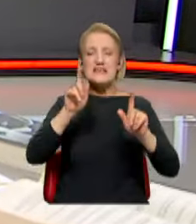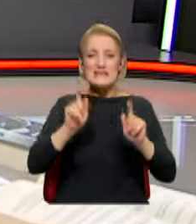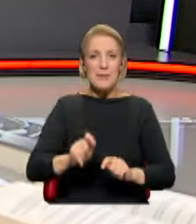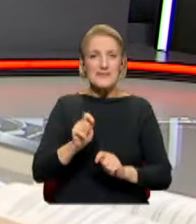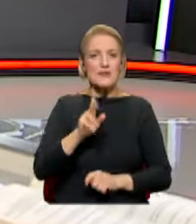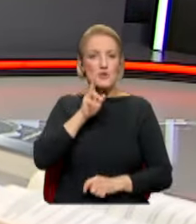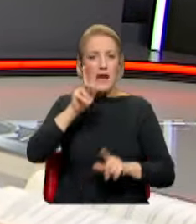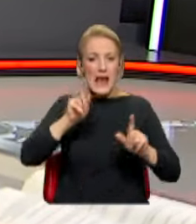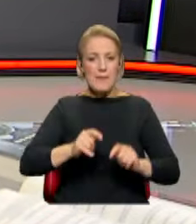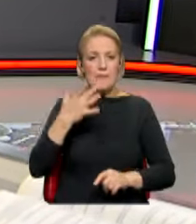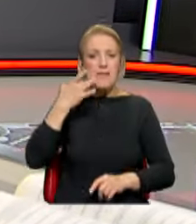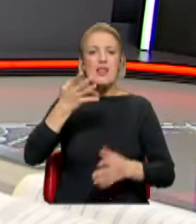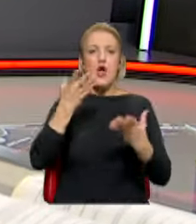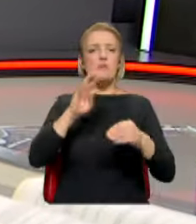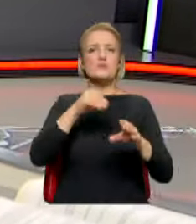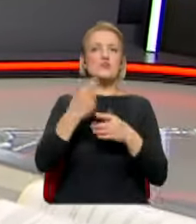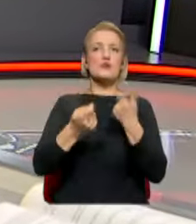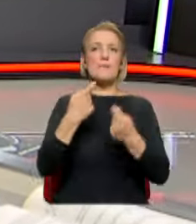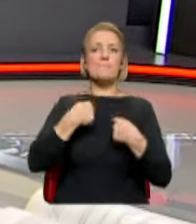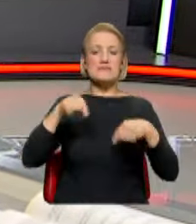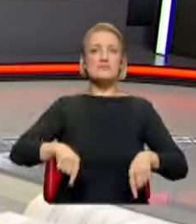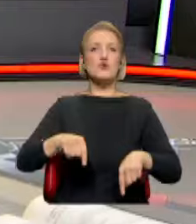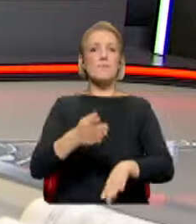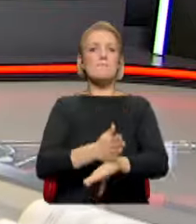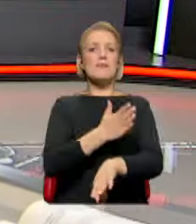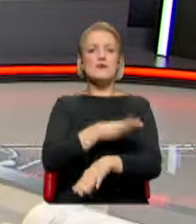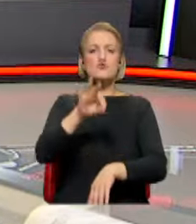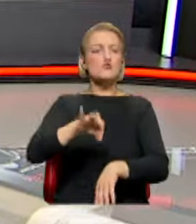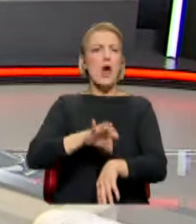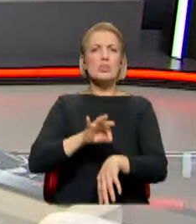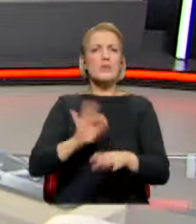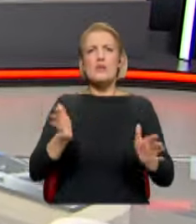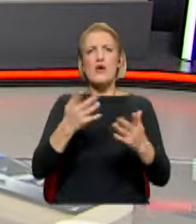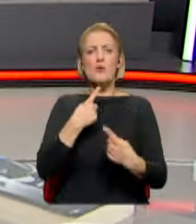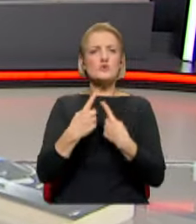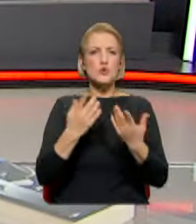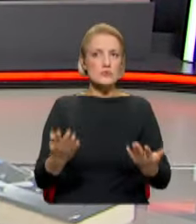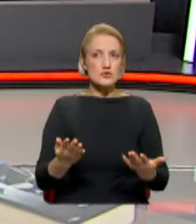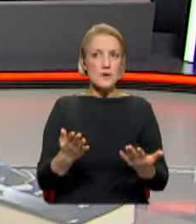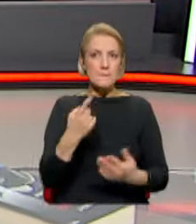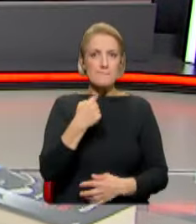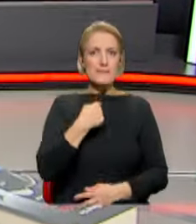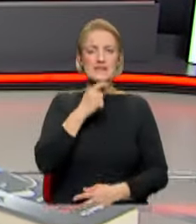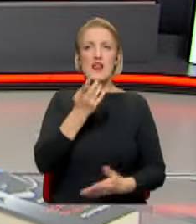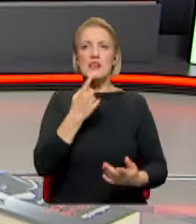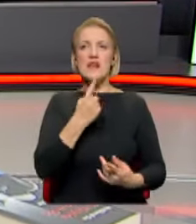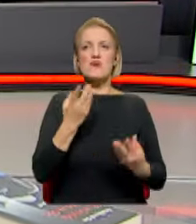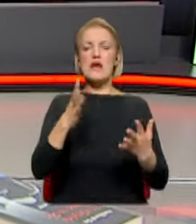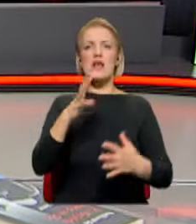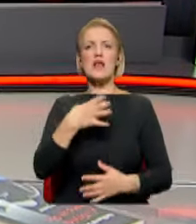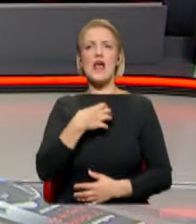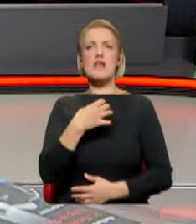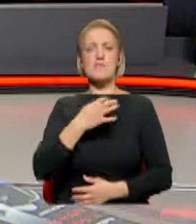belli etmemektir biz bu memlekette şu anda Neyi konuşuyoruz ya bize söz bırakmıyorlar hepsi